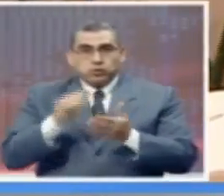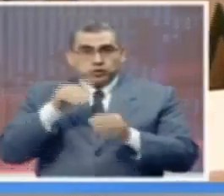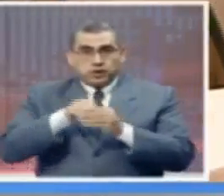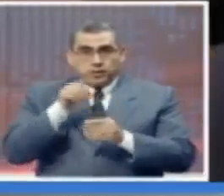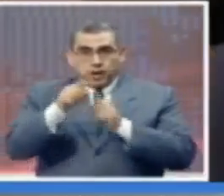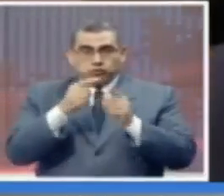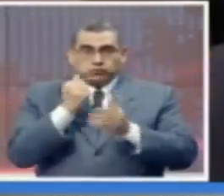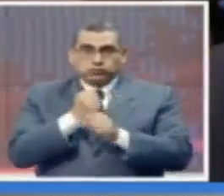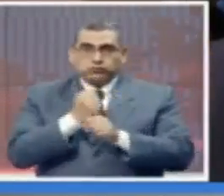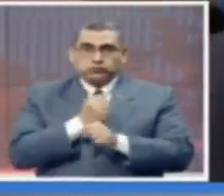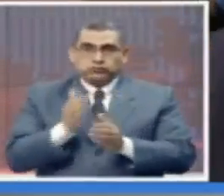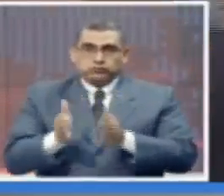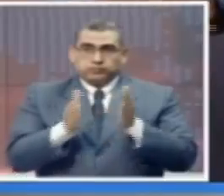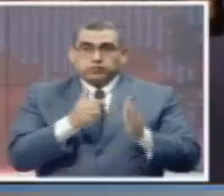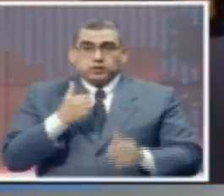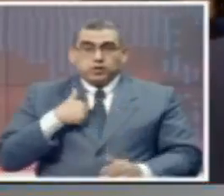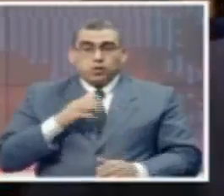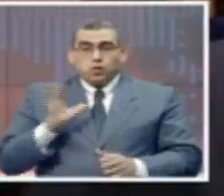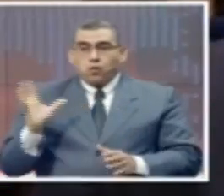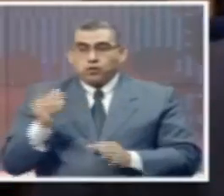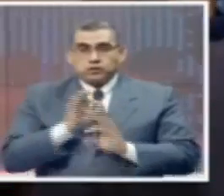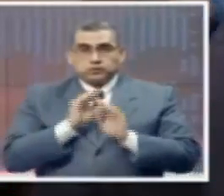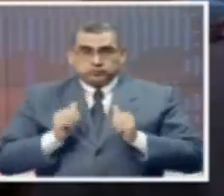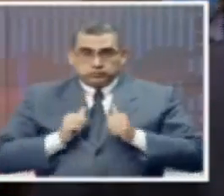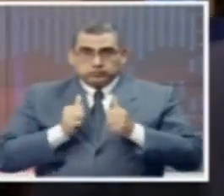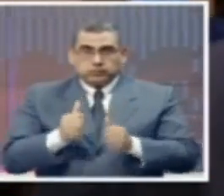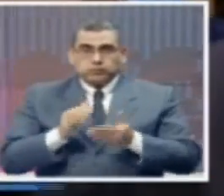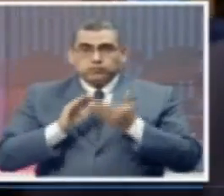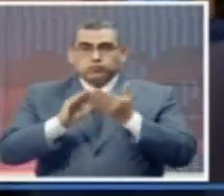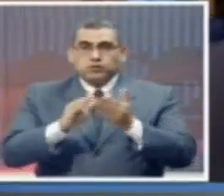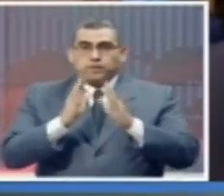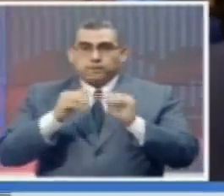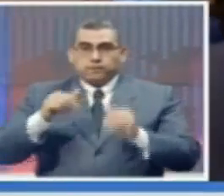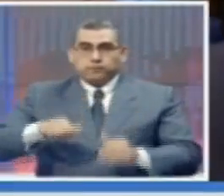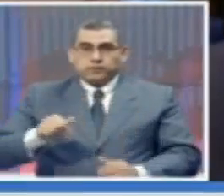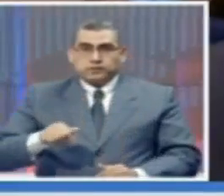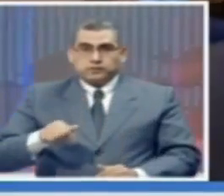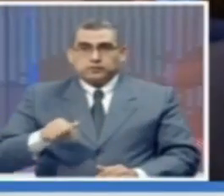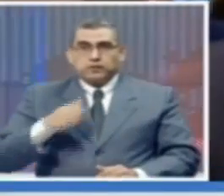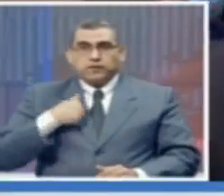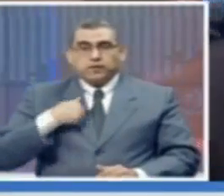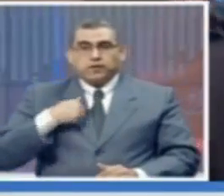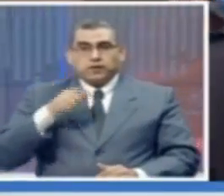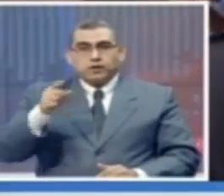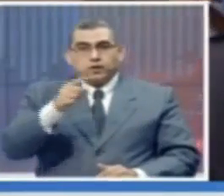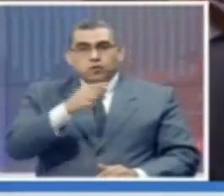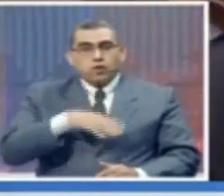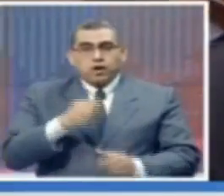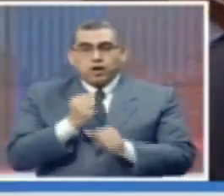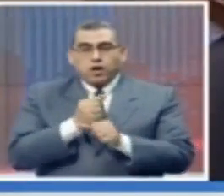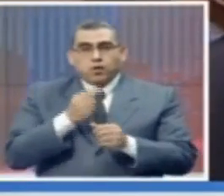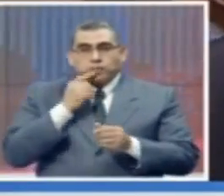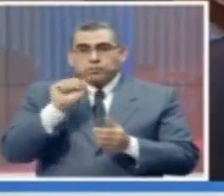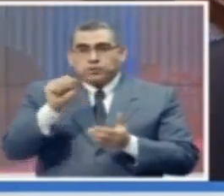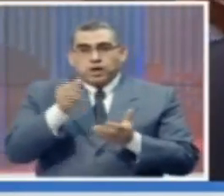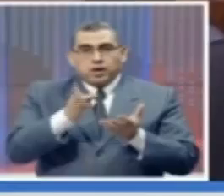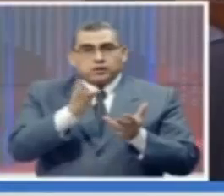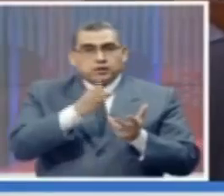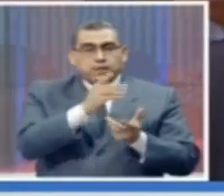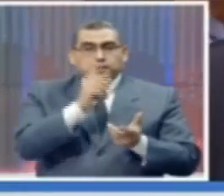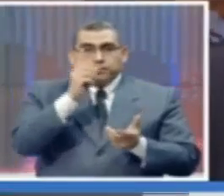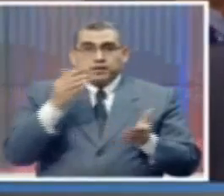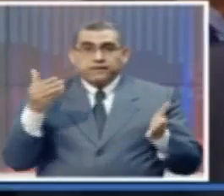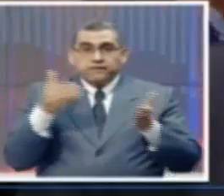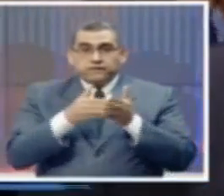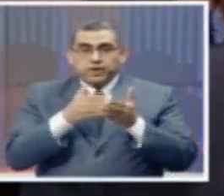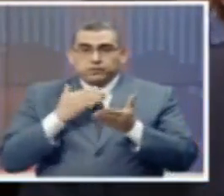الأمانة. احنا داخلين كلنا أعتقد لخدمة مصر، صحيح كل واحد في تخصص معين، لكن هو في